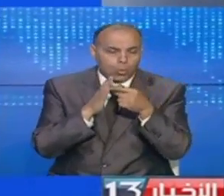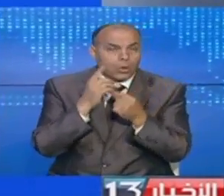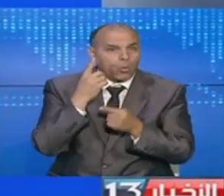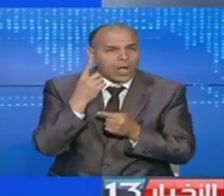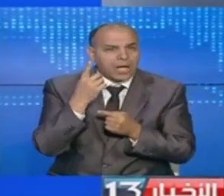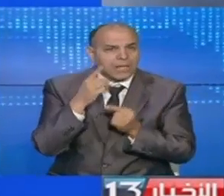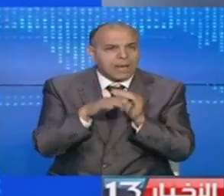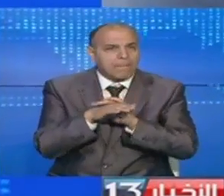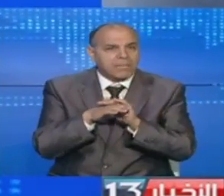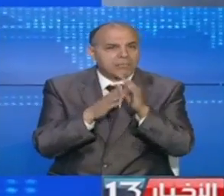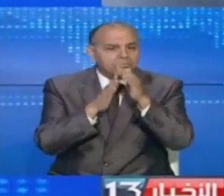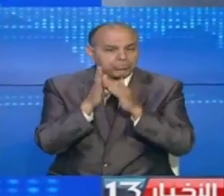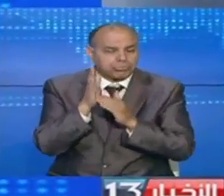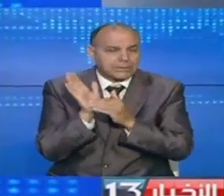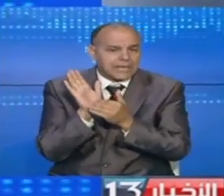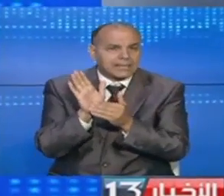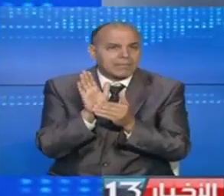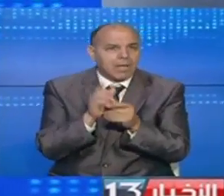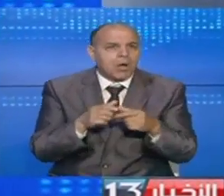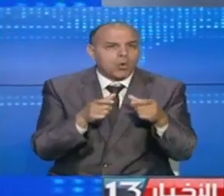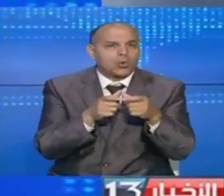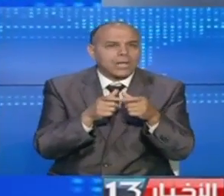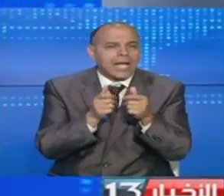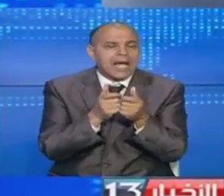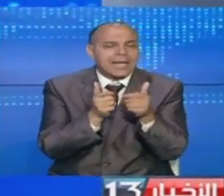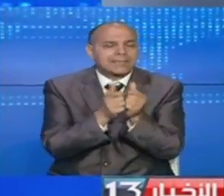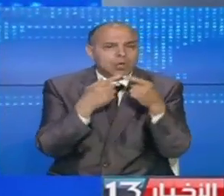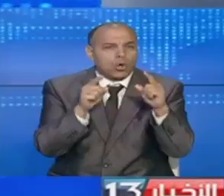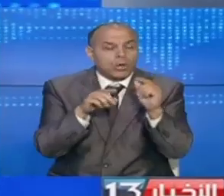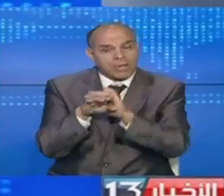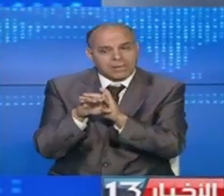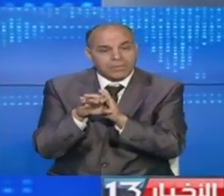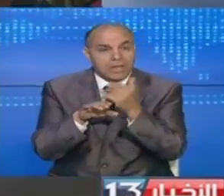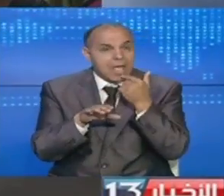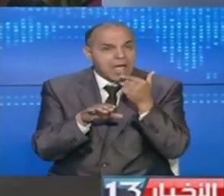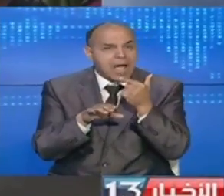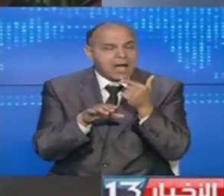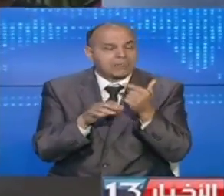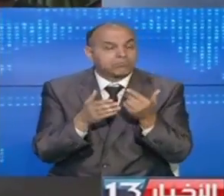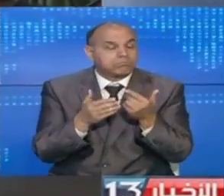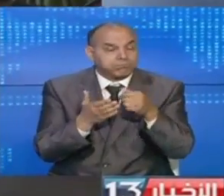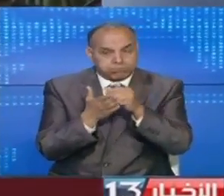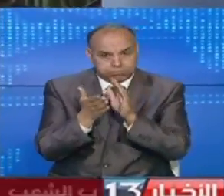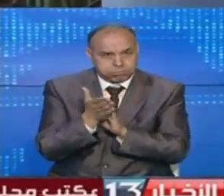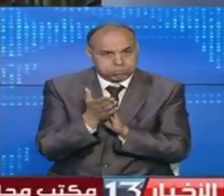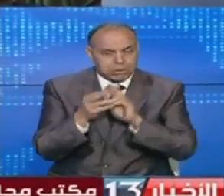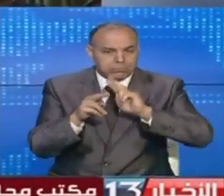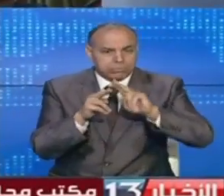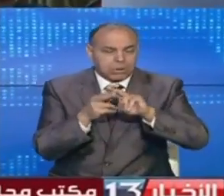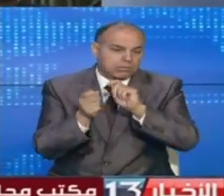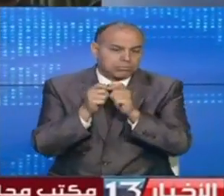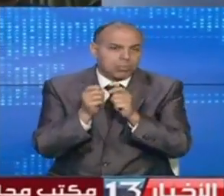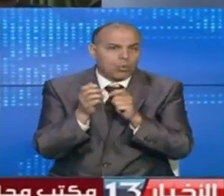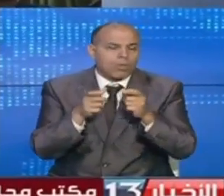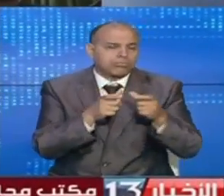وحيدة تتعلق باللائحة التي تقدمت بها كتلة الحزب الحر الدستوري خصوصا، ولم يقع بذلك تسجيل أي تعديل من قبل